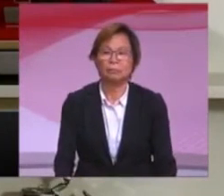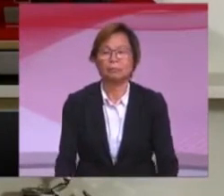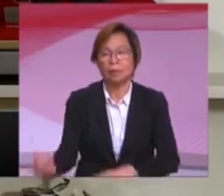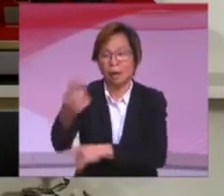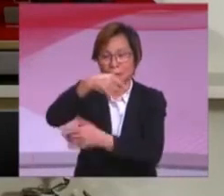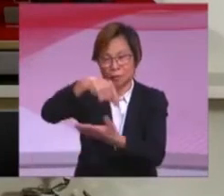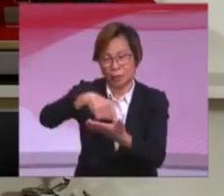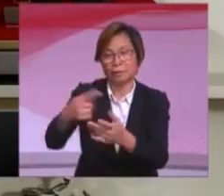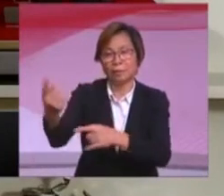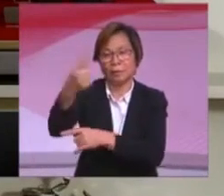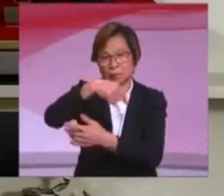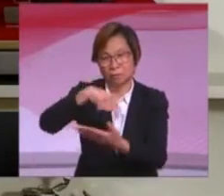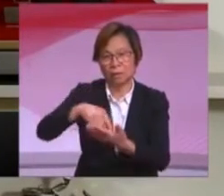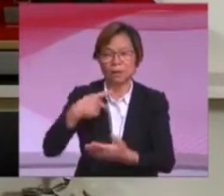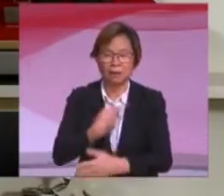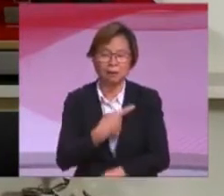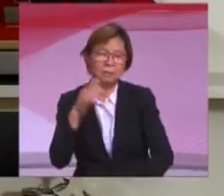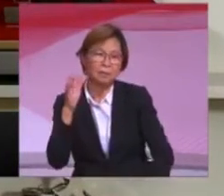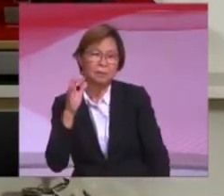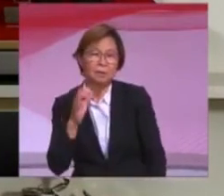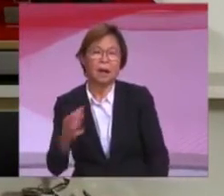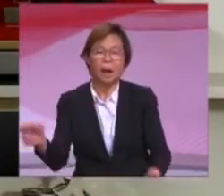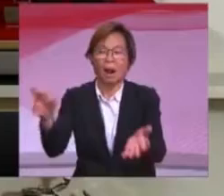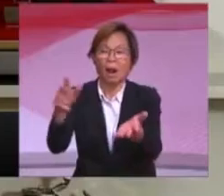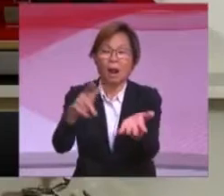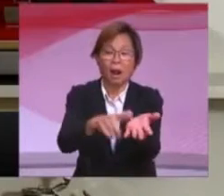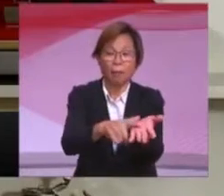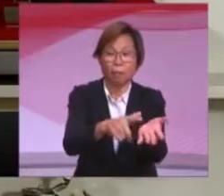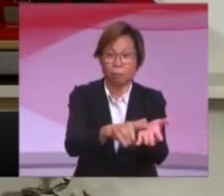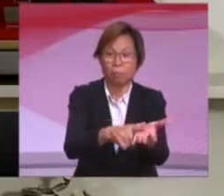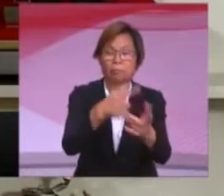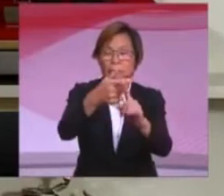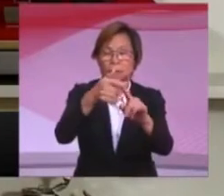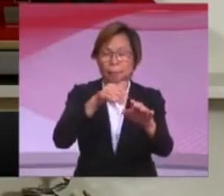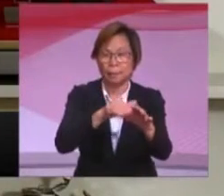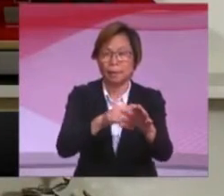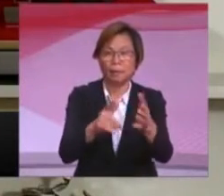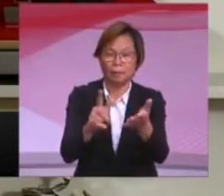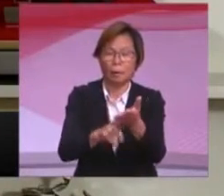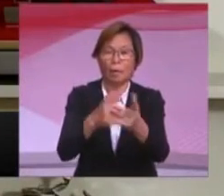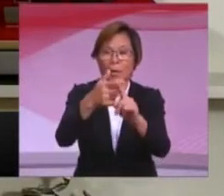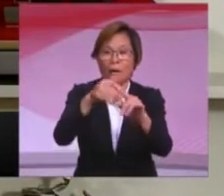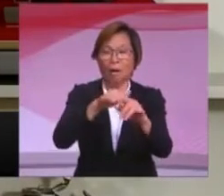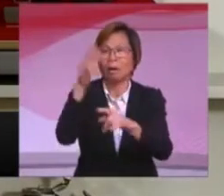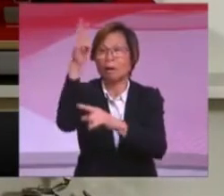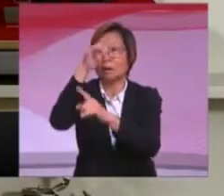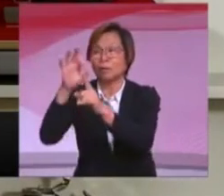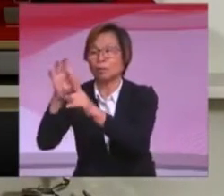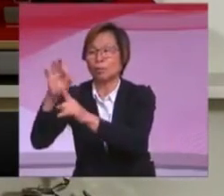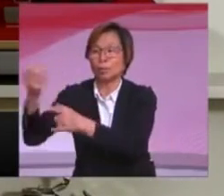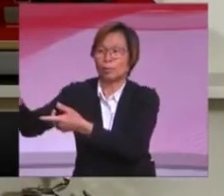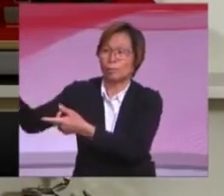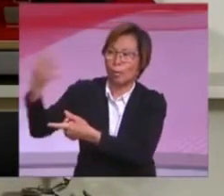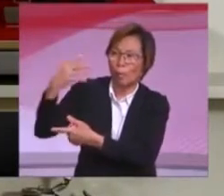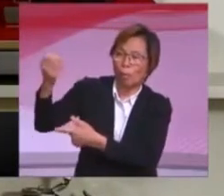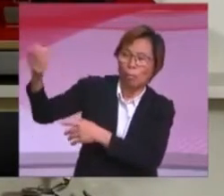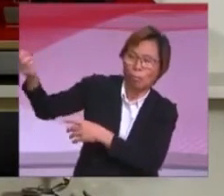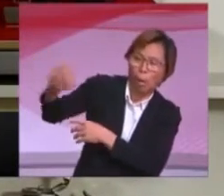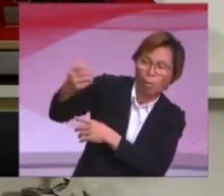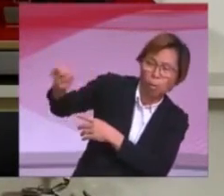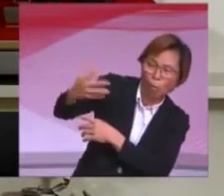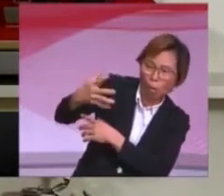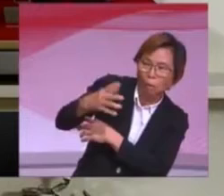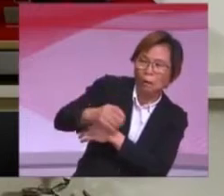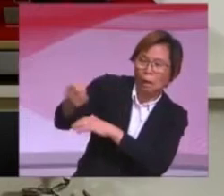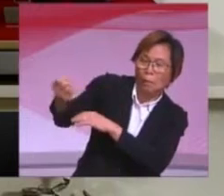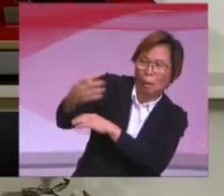Hari ini kita mendengar laporan daripada Kerajaan Pulau Pinang dan di atas nasihat